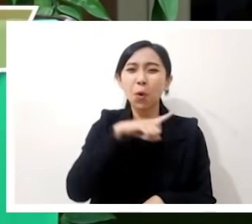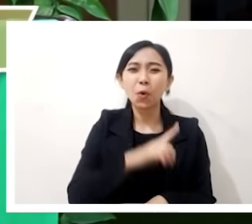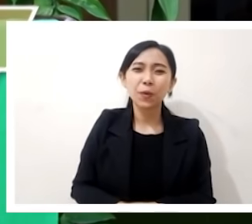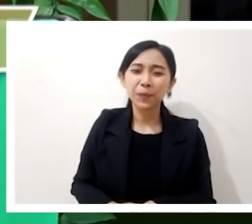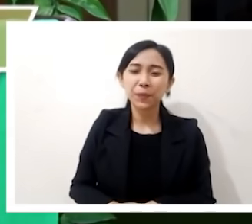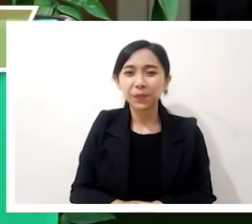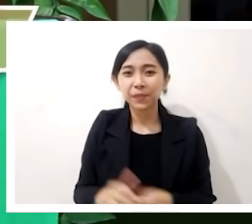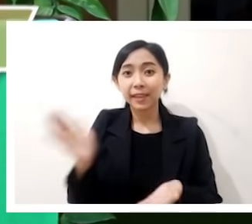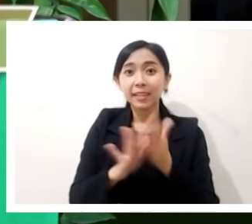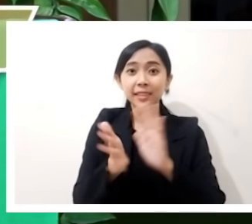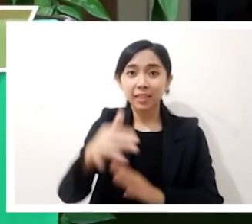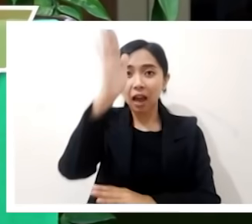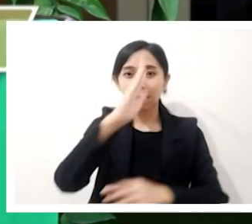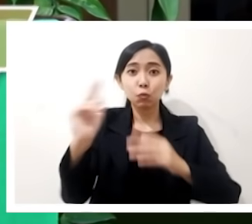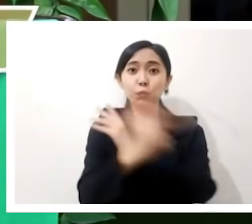hukuman diberikan Allah.